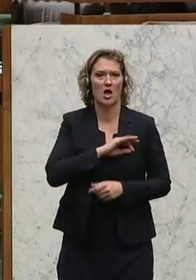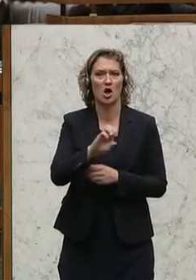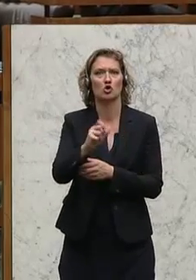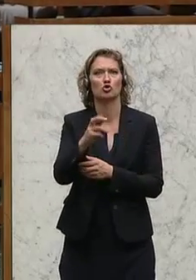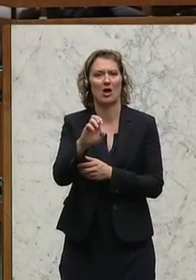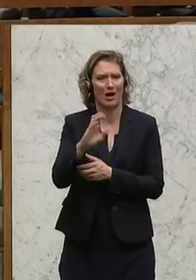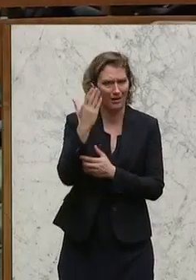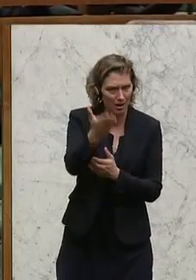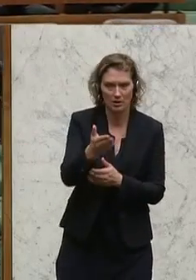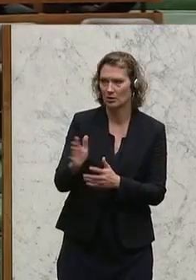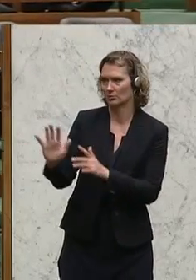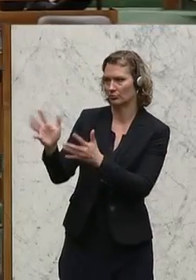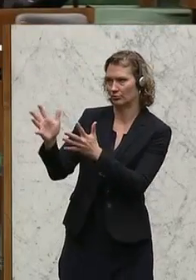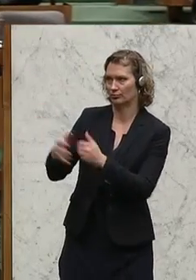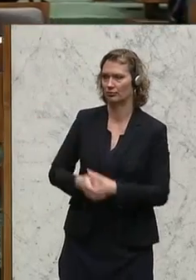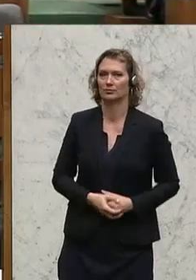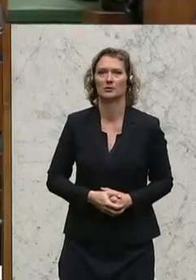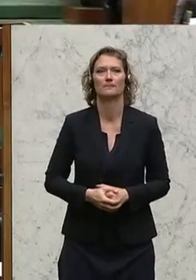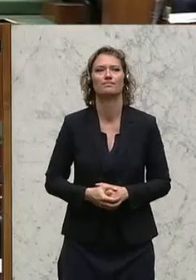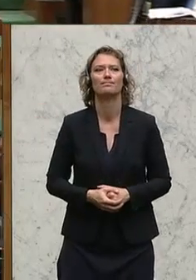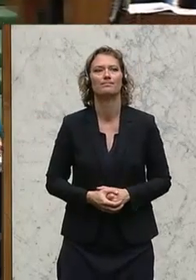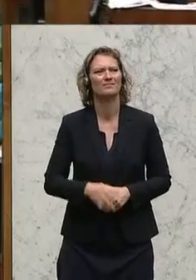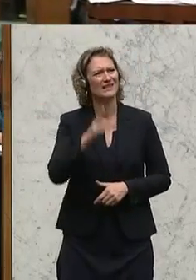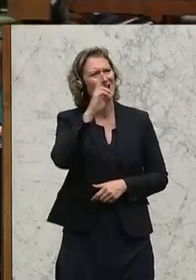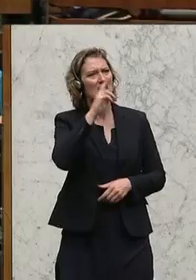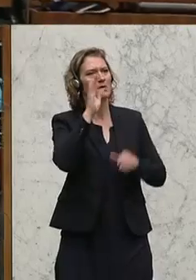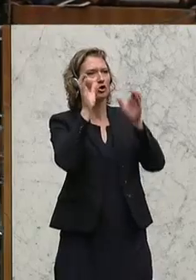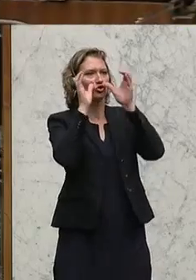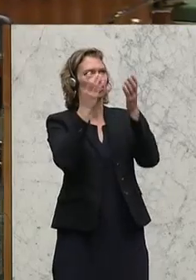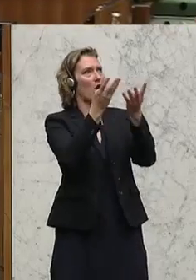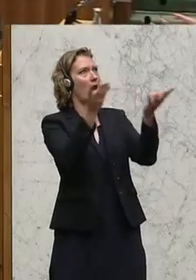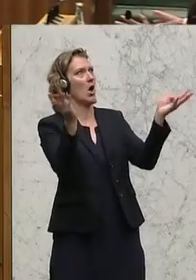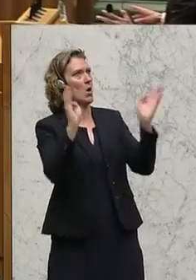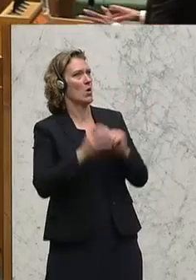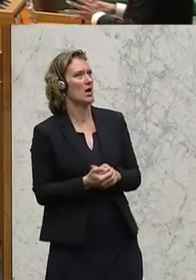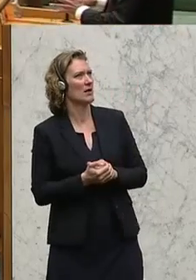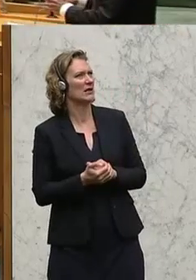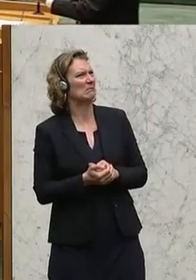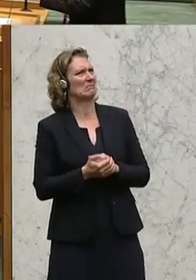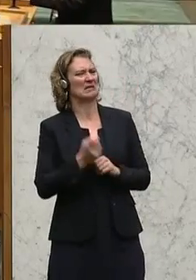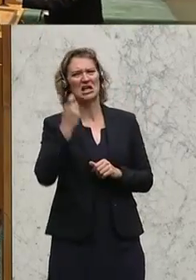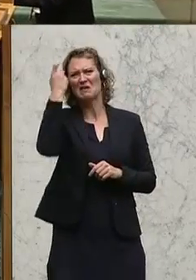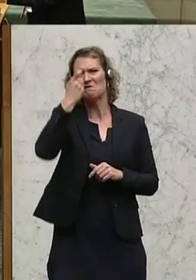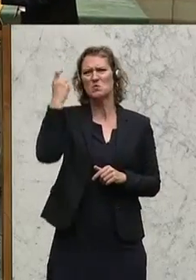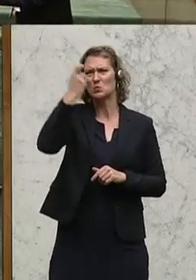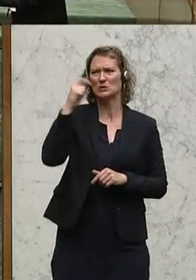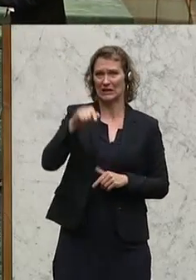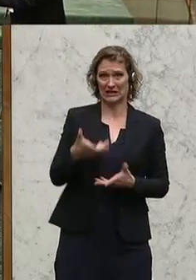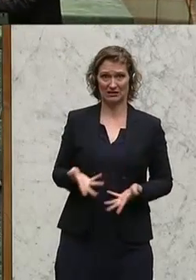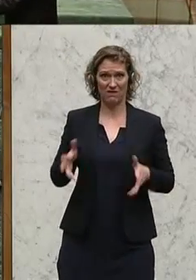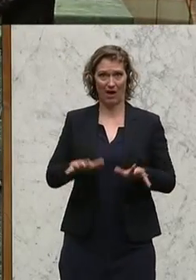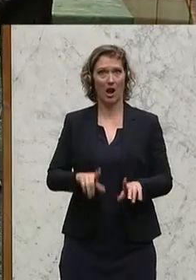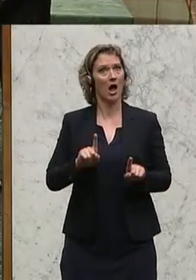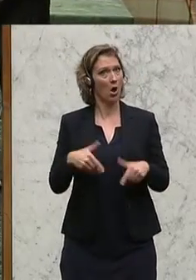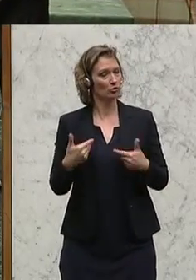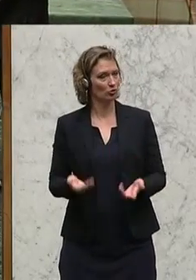Denn, liebe Zuseherinnen und Zuseher, es wäre ja eine Verwunderung gewesen, wenn es nicht auch in diesem Fall so wäre,